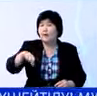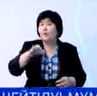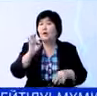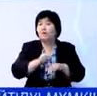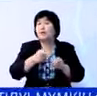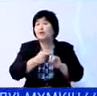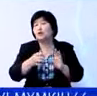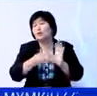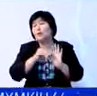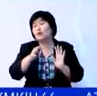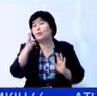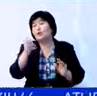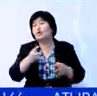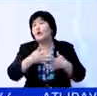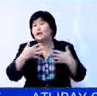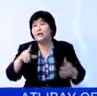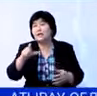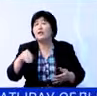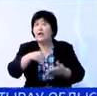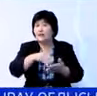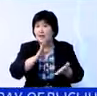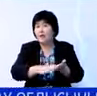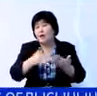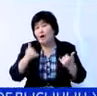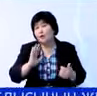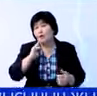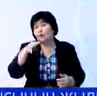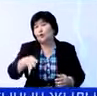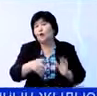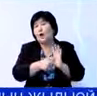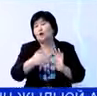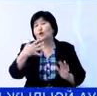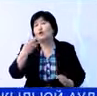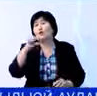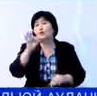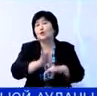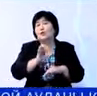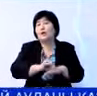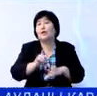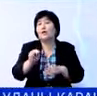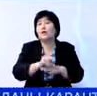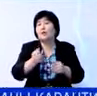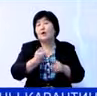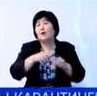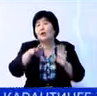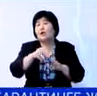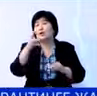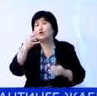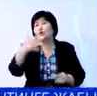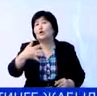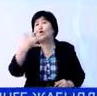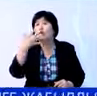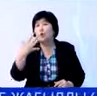жұқтырып алған 9300-ден астам адам тіркелді. Қазіргі уақытта 4653 науқас ем алып жатыр.